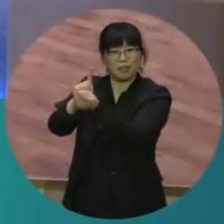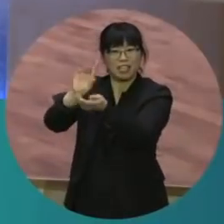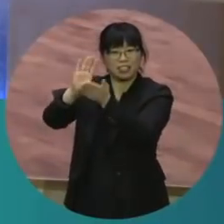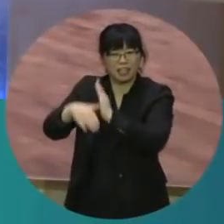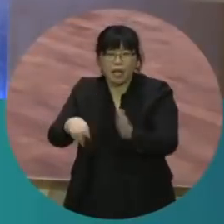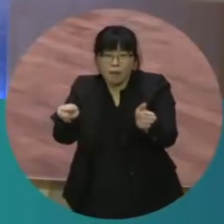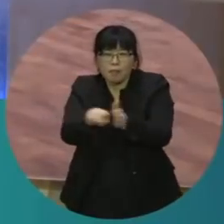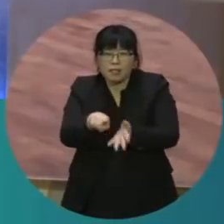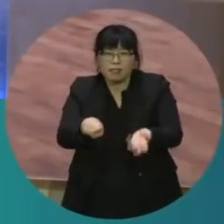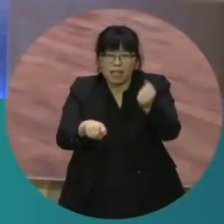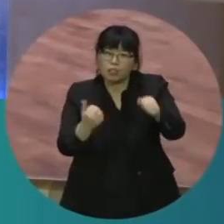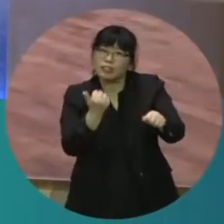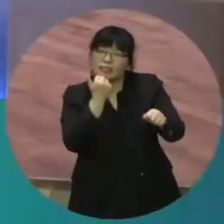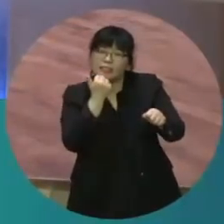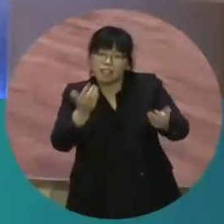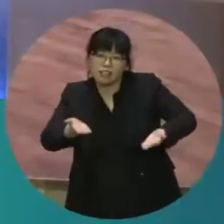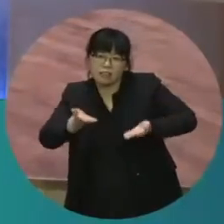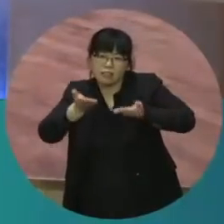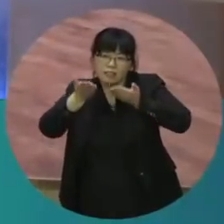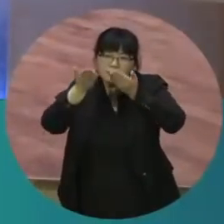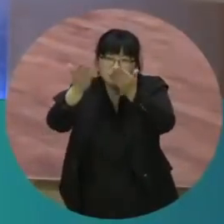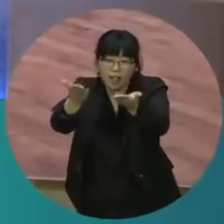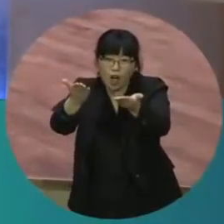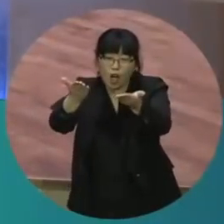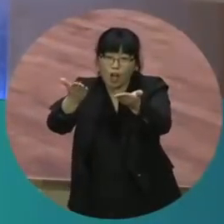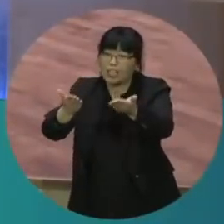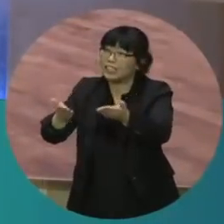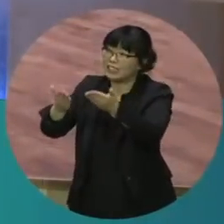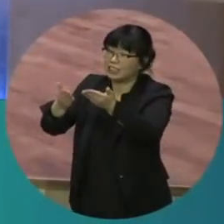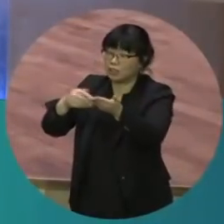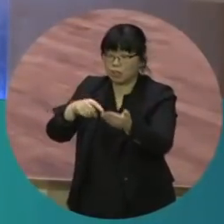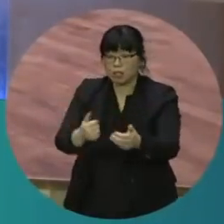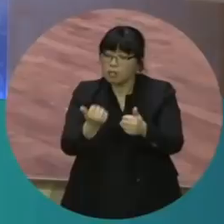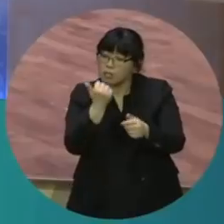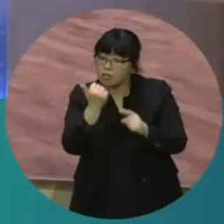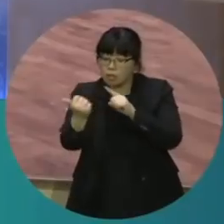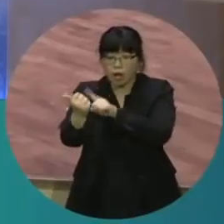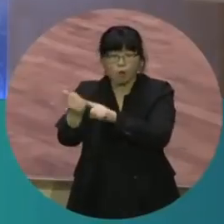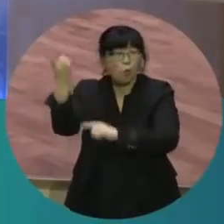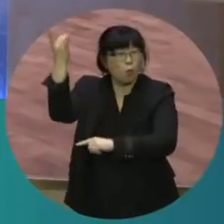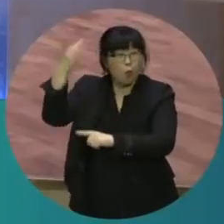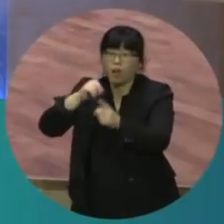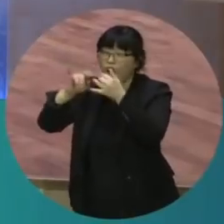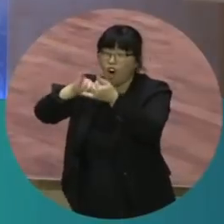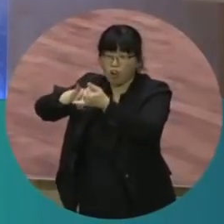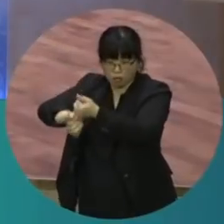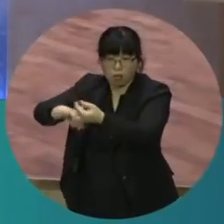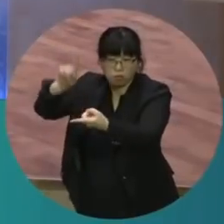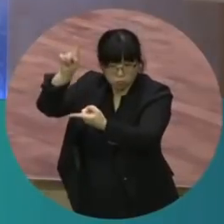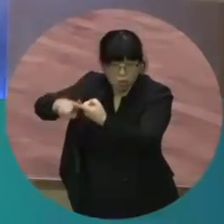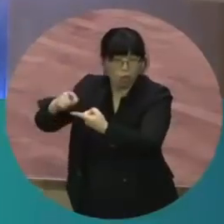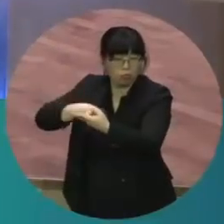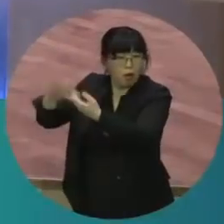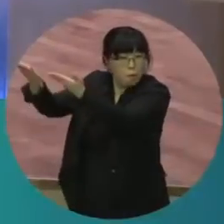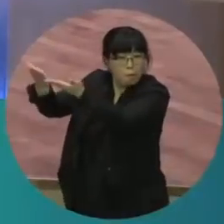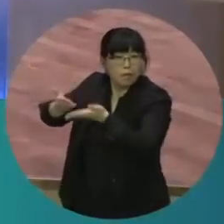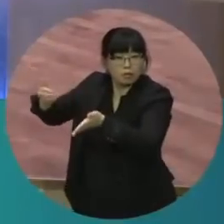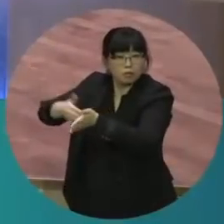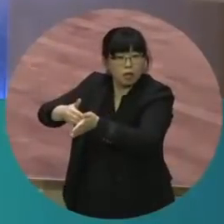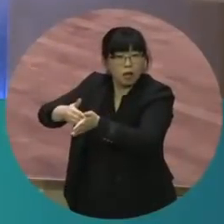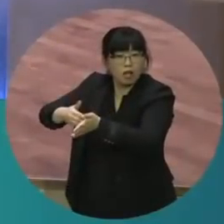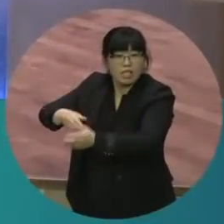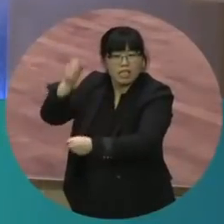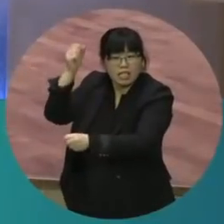드렸으니 그는 약속들을 받은 자로 돼 그 외아들을 드렸느니라. 그에게 이미 말씀하시기를 내